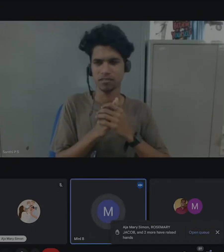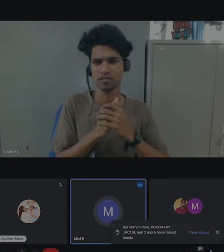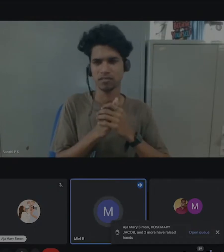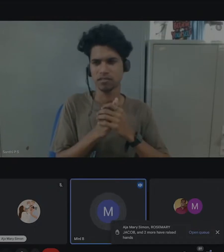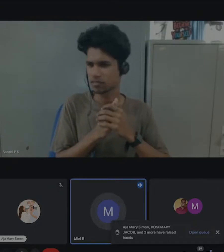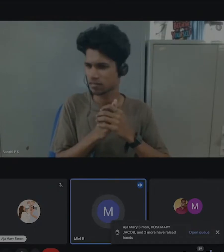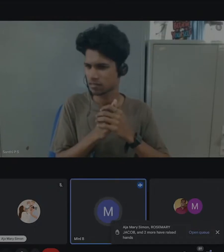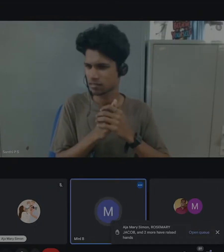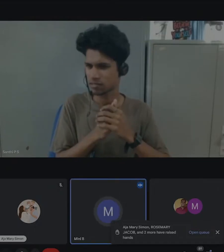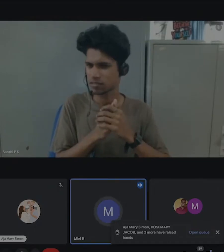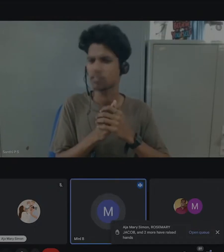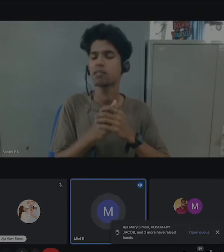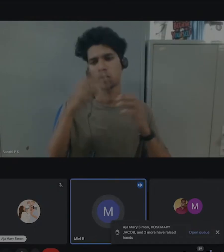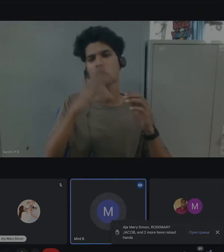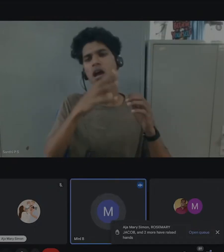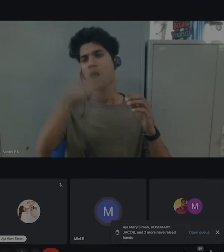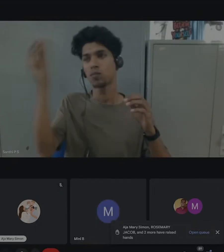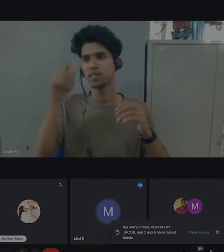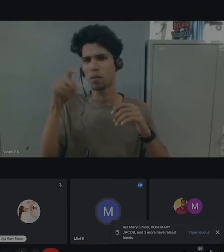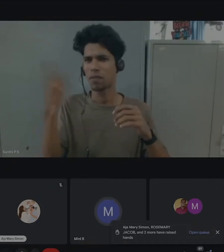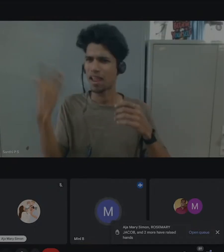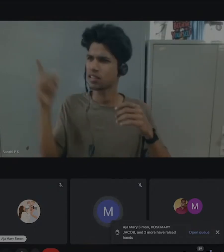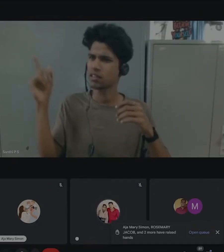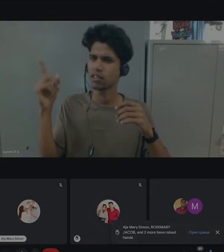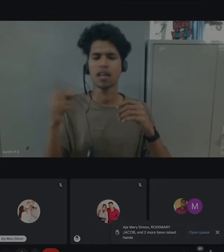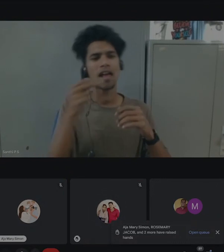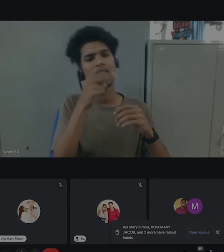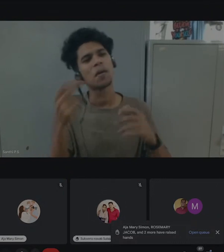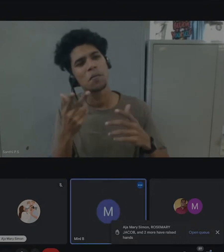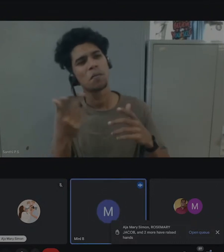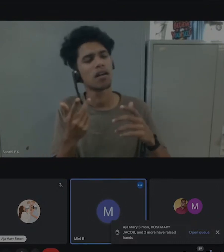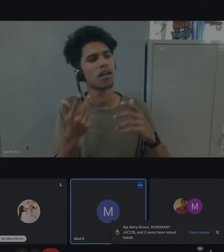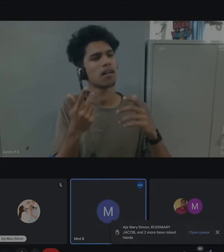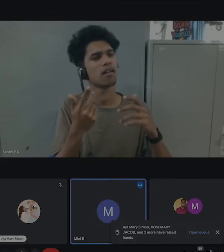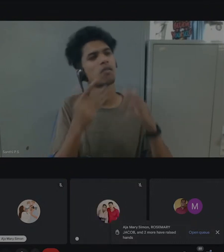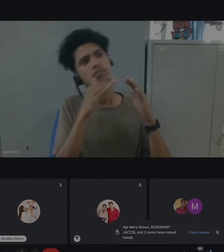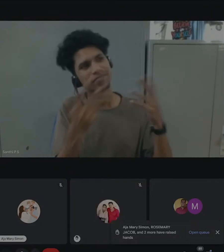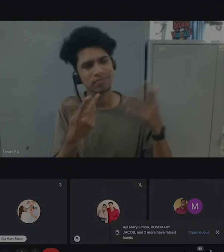പുറത്ത് പോകുമ്പോൾ ആരെങ്കിലും കണ്ടാ പേരെന്താ മോനെ എന്ന് ചോദിക്കും, അങ്ങനെയൊന്നും ആൻസർ ചെയ്യില്ല.